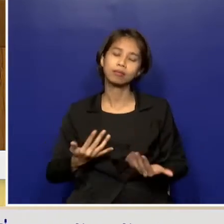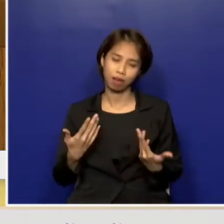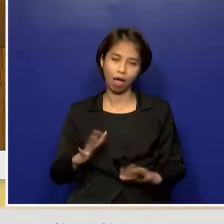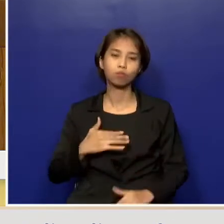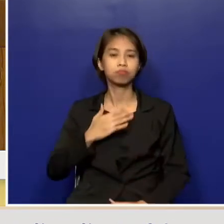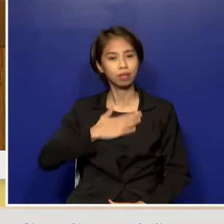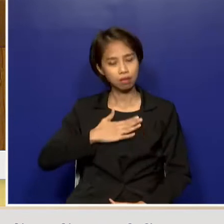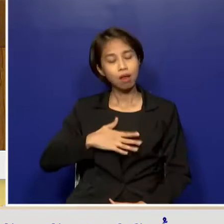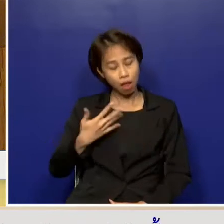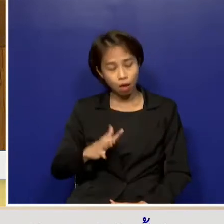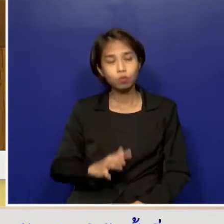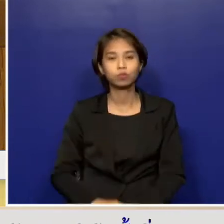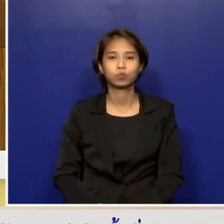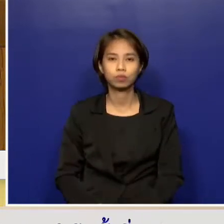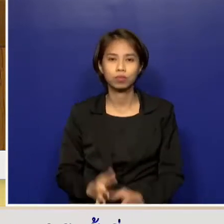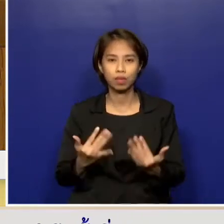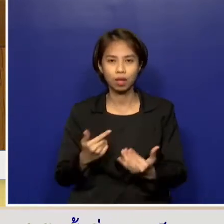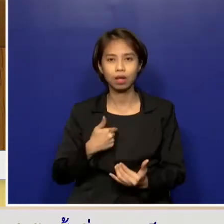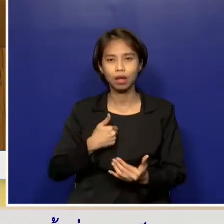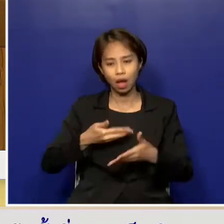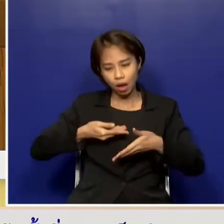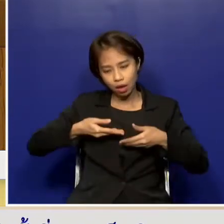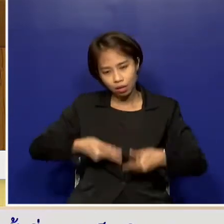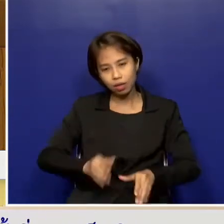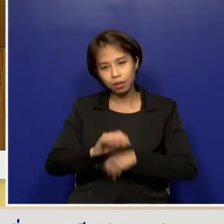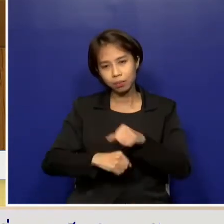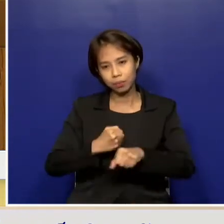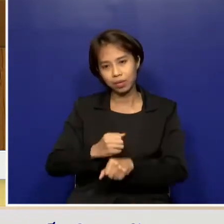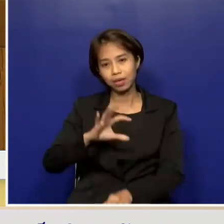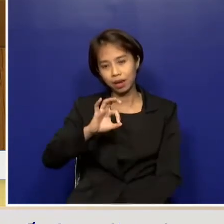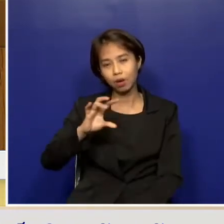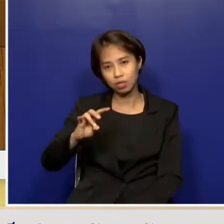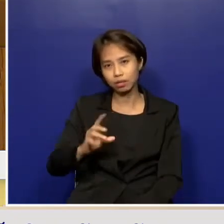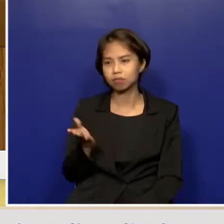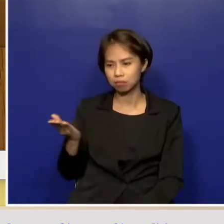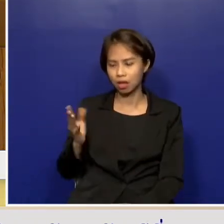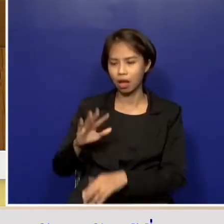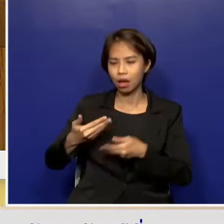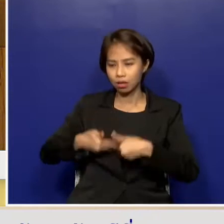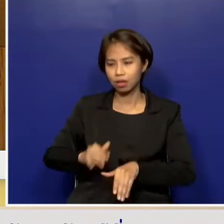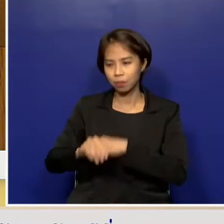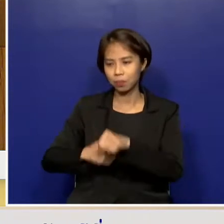บแล้วผมก็เงิดปี 2,497 ท่านเกิดปี 2,522